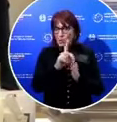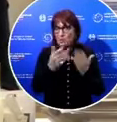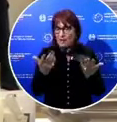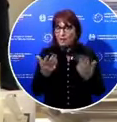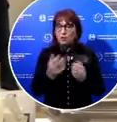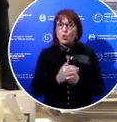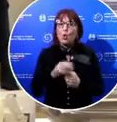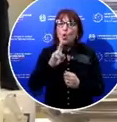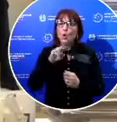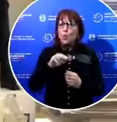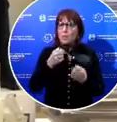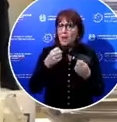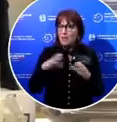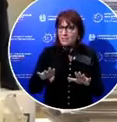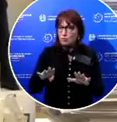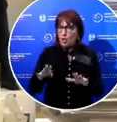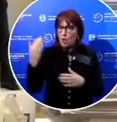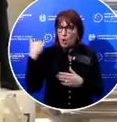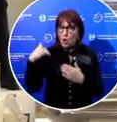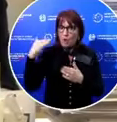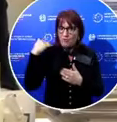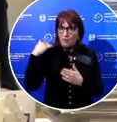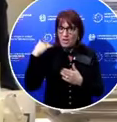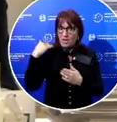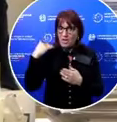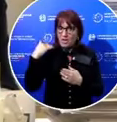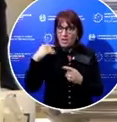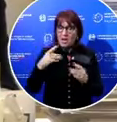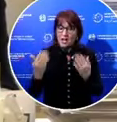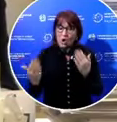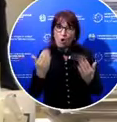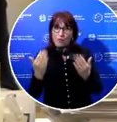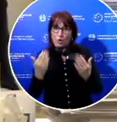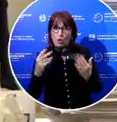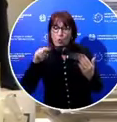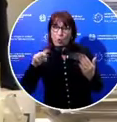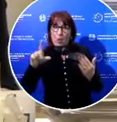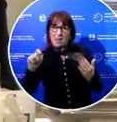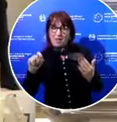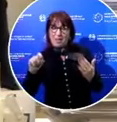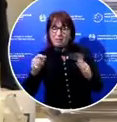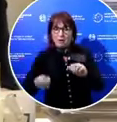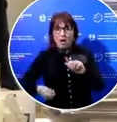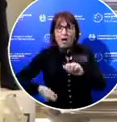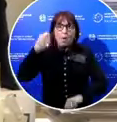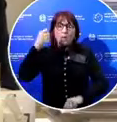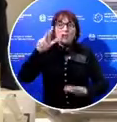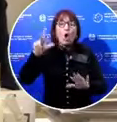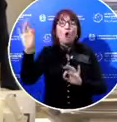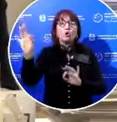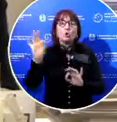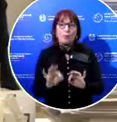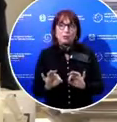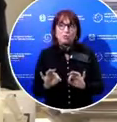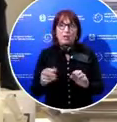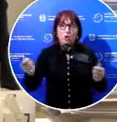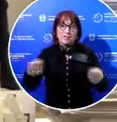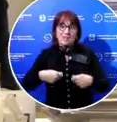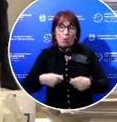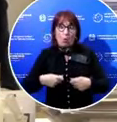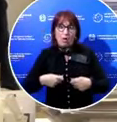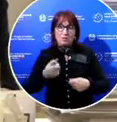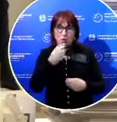al 2019 si è registrato nel 2020 un incremento di circa l'8% dei sequestri di